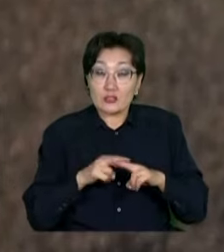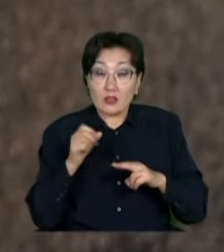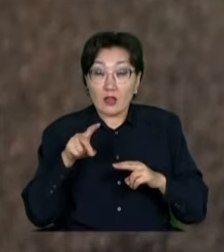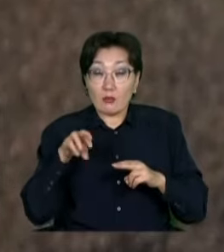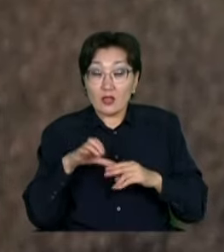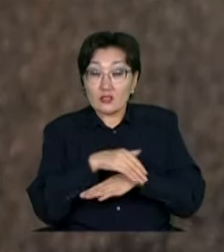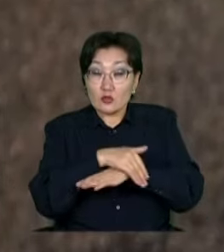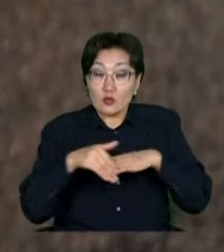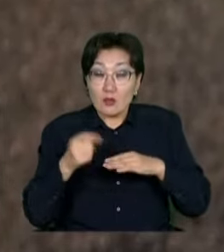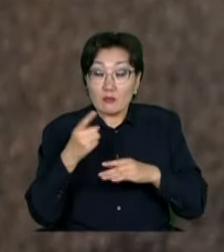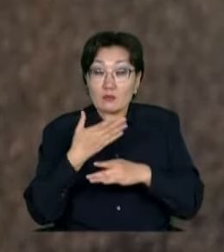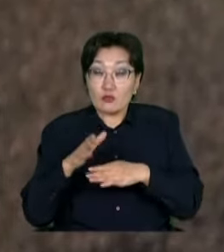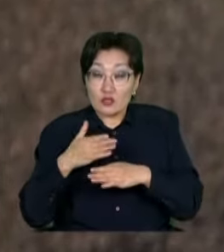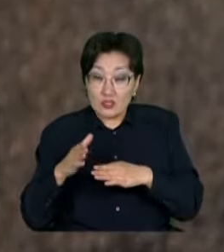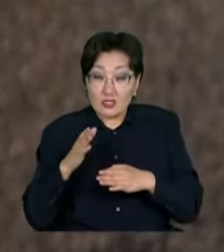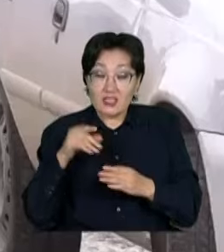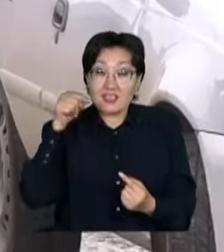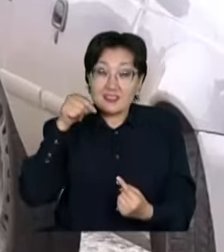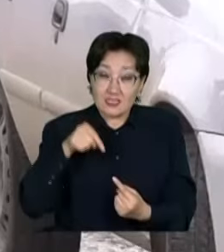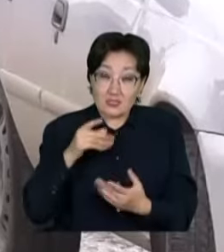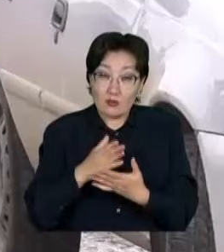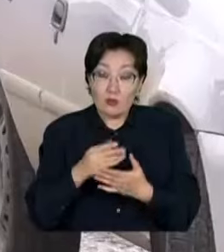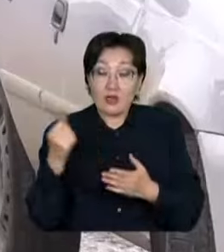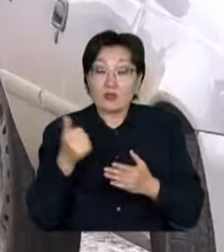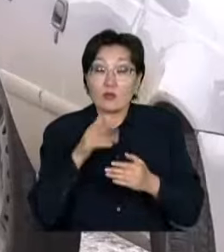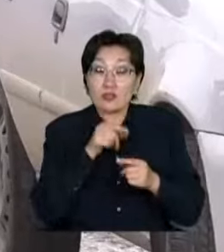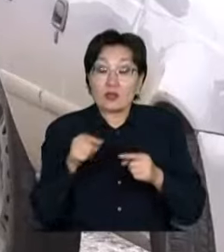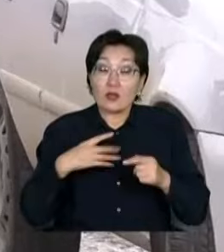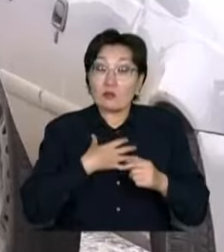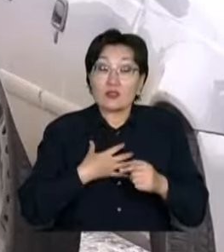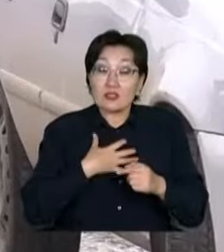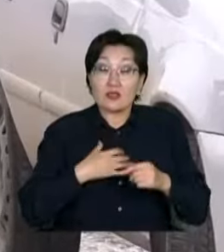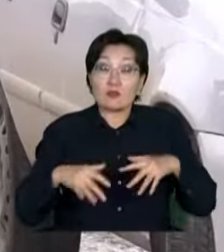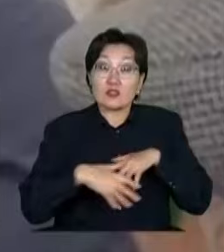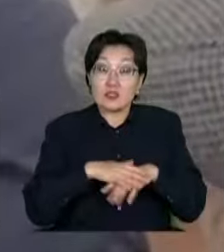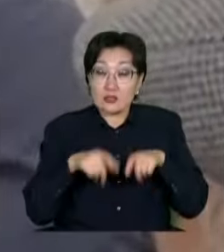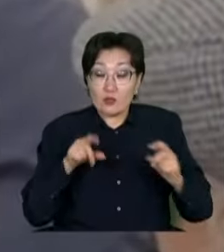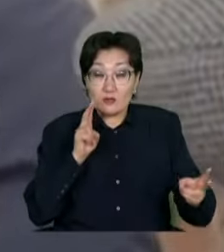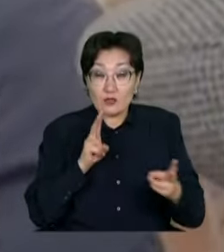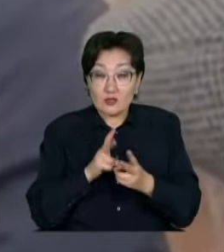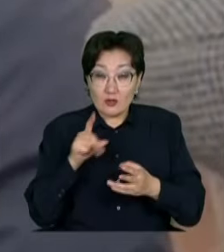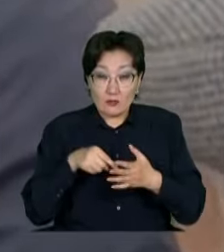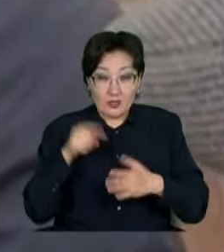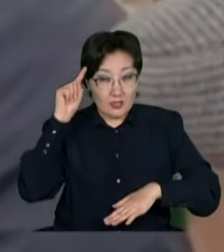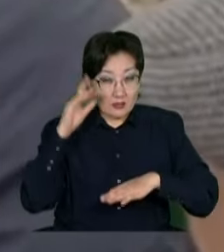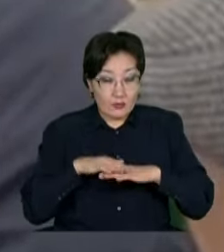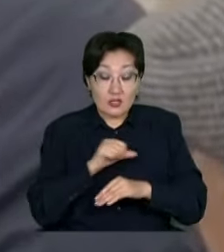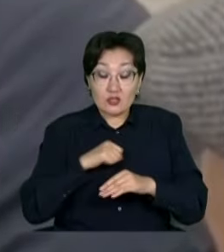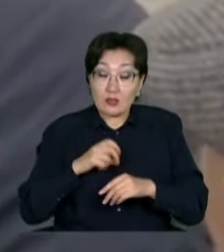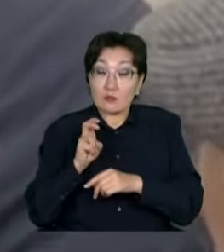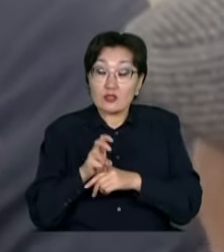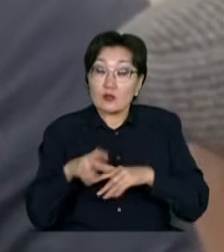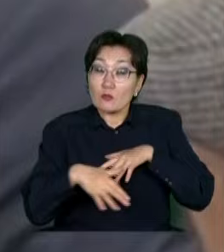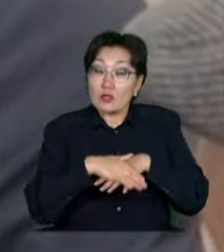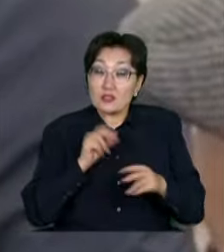көшесі соның бір бөлшектеріне келіп тұр. Бір аптадан бері уайымға батқан асарлықтармен кездесуге қала әкімі де келді.